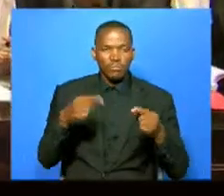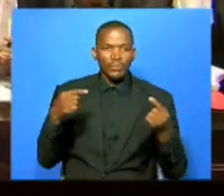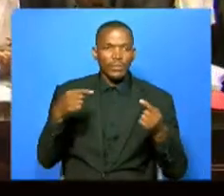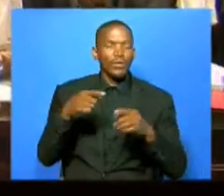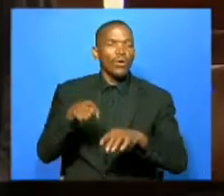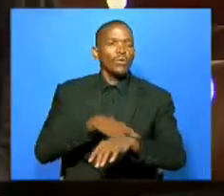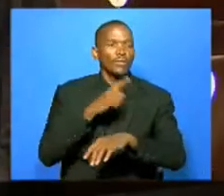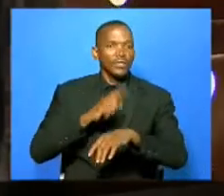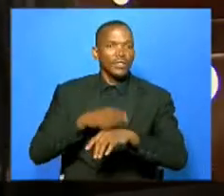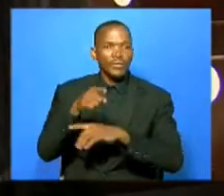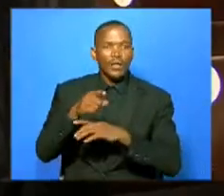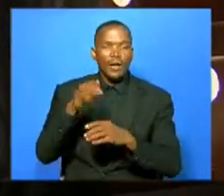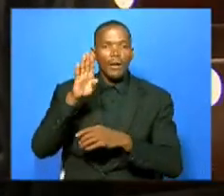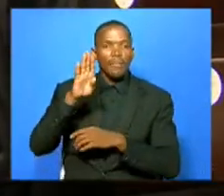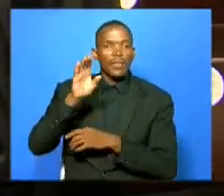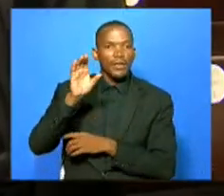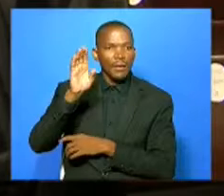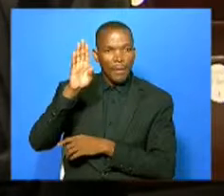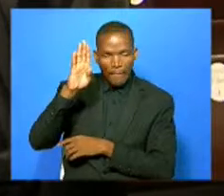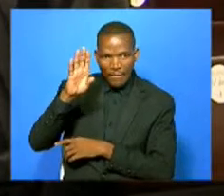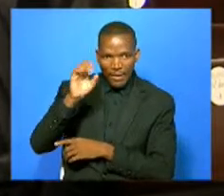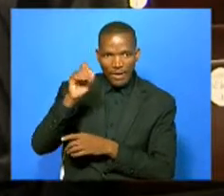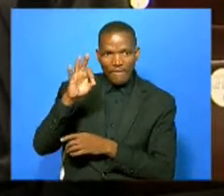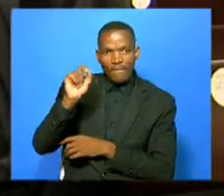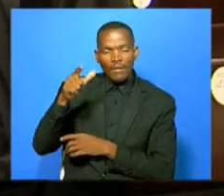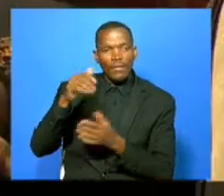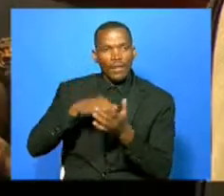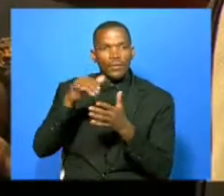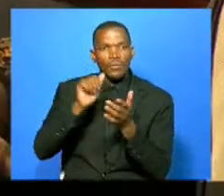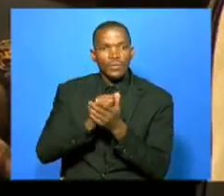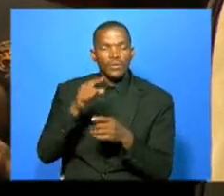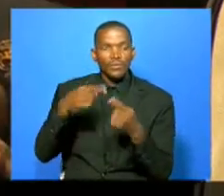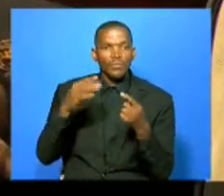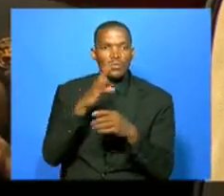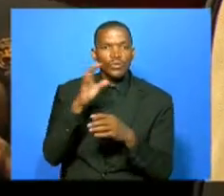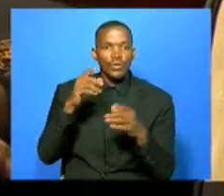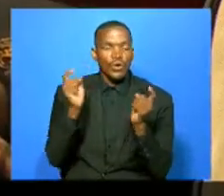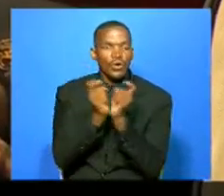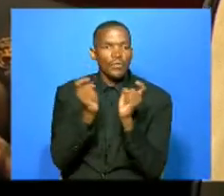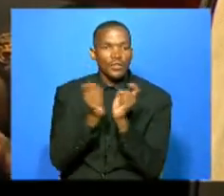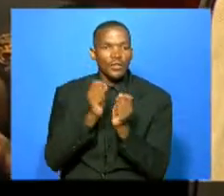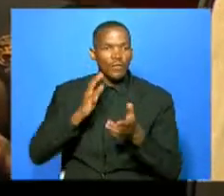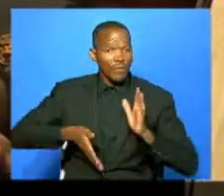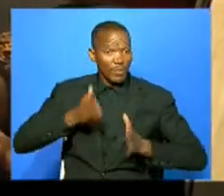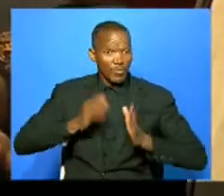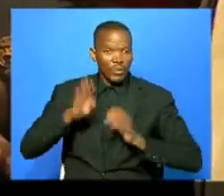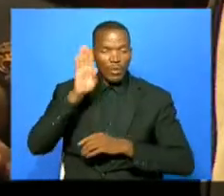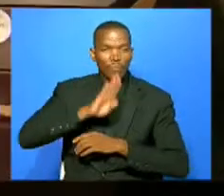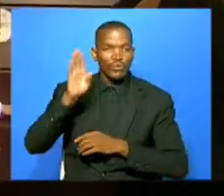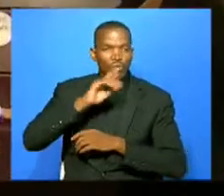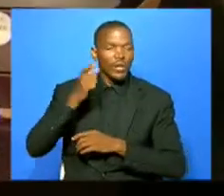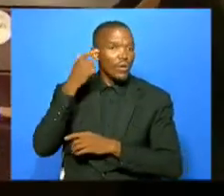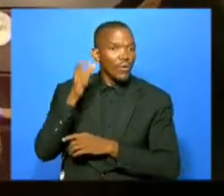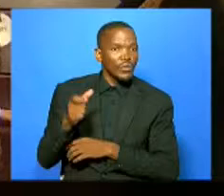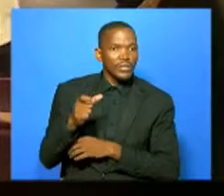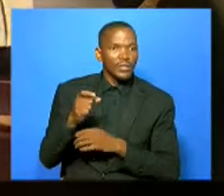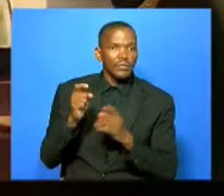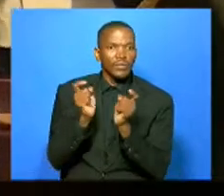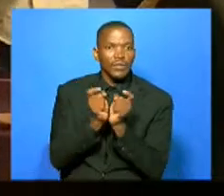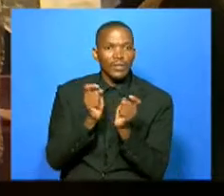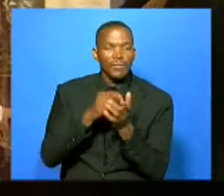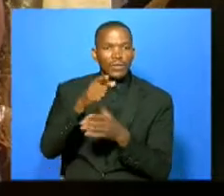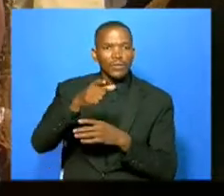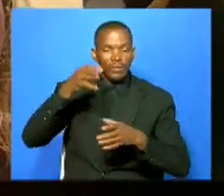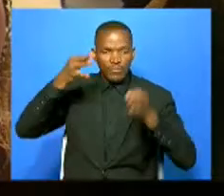le baka magareng ga Botswana Athletics Association le Glory Dube ntateng ya kgaisano ya mabelo ya Botswana Golden Grand Prix, Mosekisi